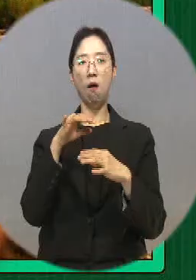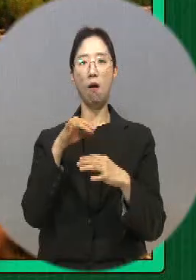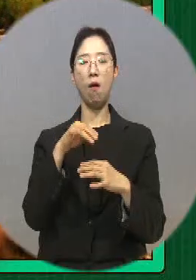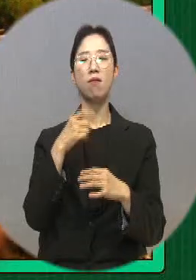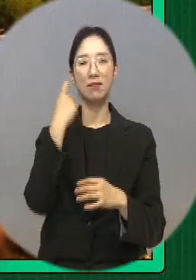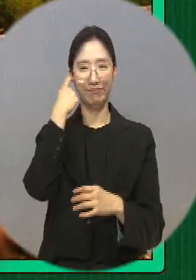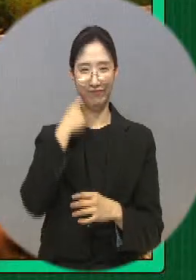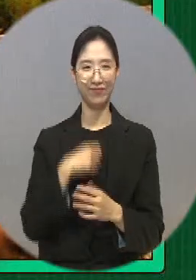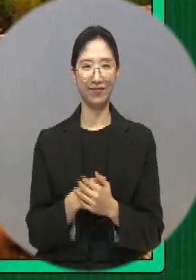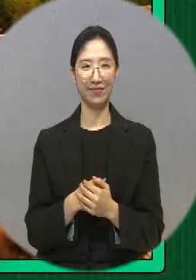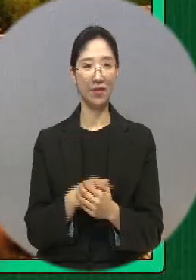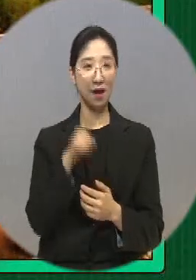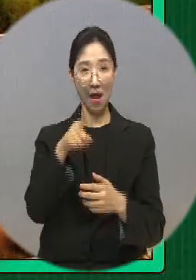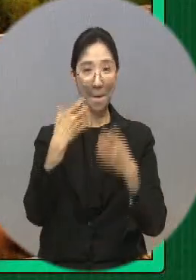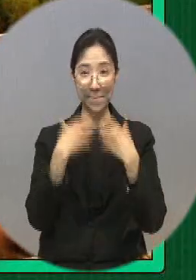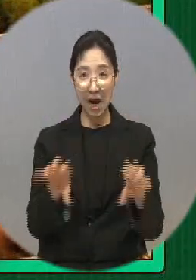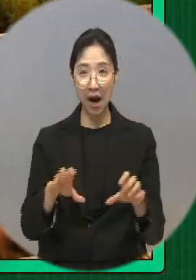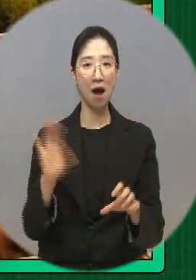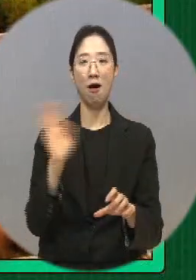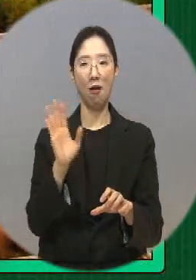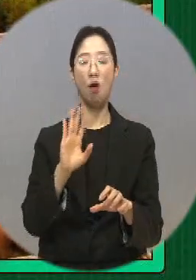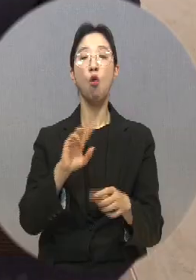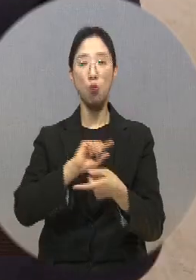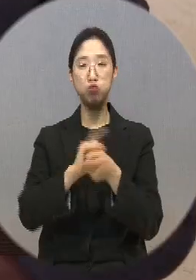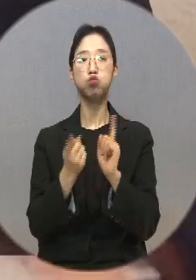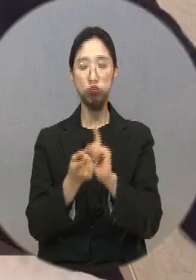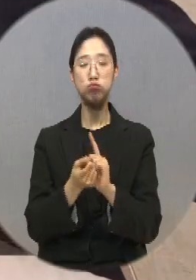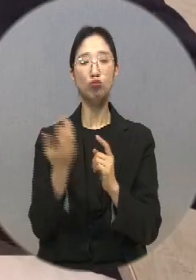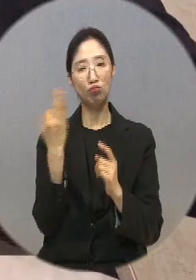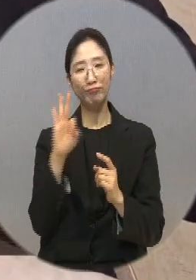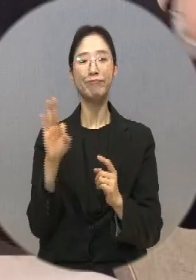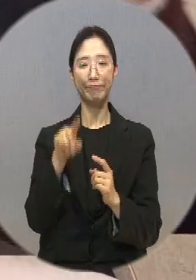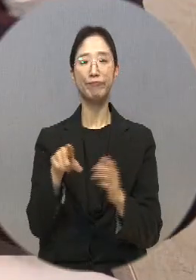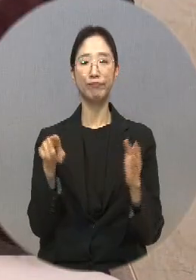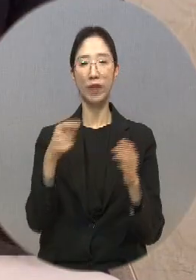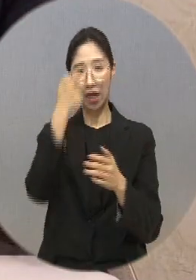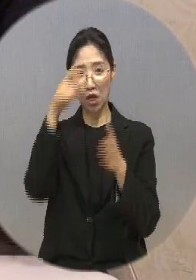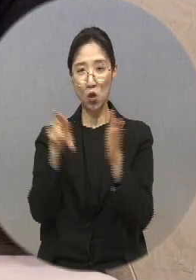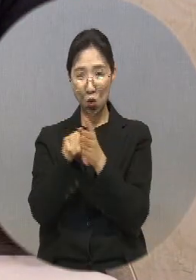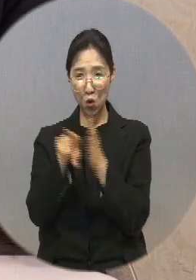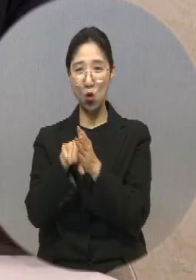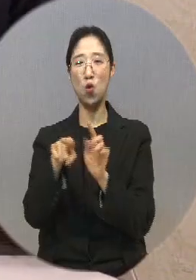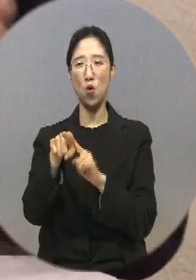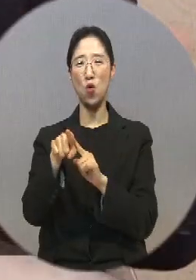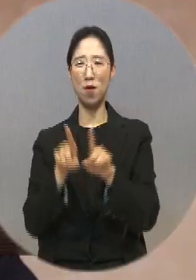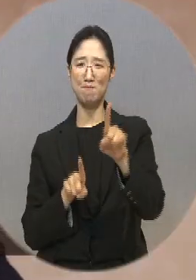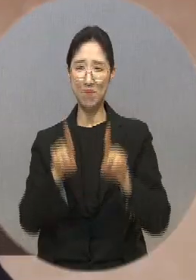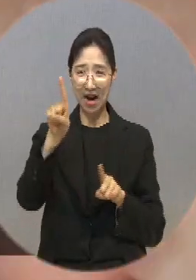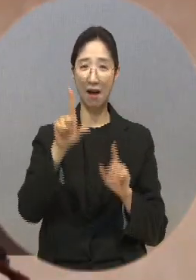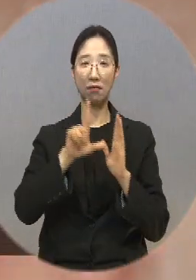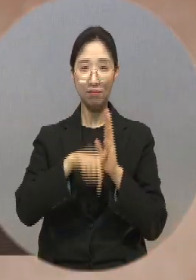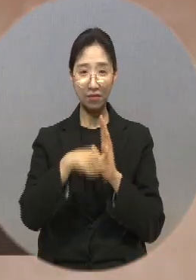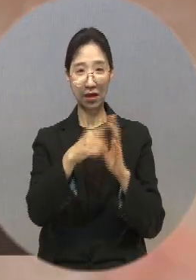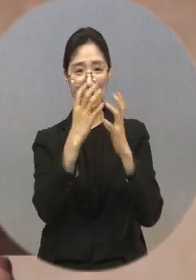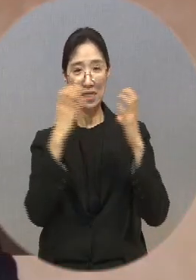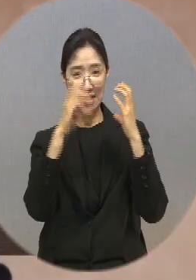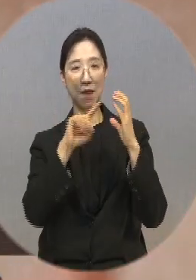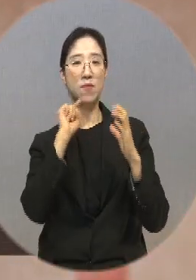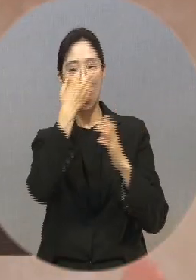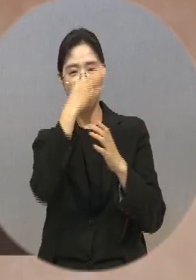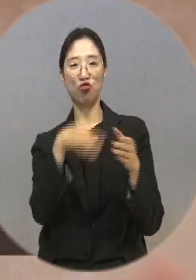그리고 그걸 파괴 안 하고 네, 서로 놔두고. 다 공존하고 맞아요. 오히려 기독교회가 나중에 잡았어도 이슬람 그